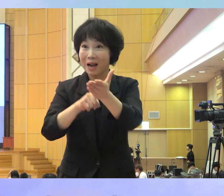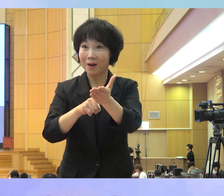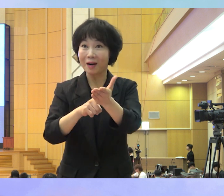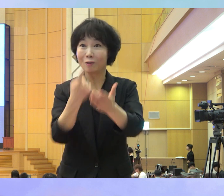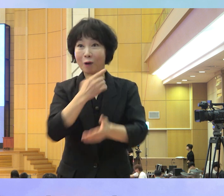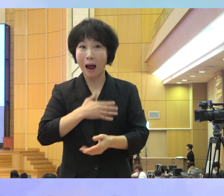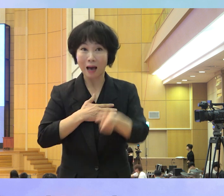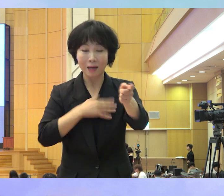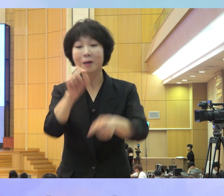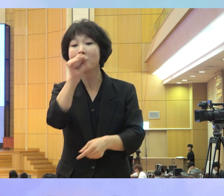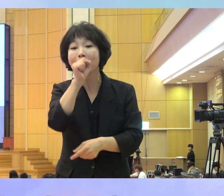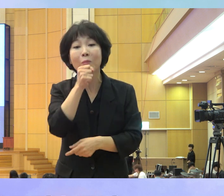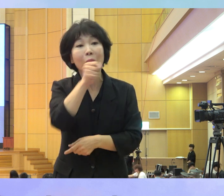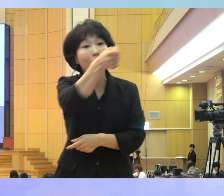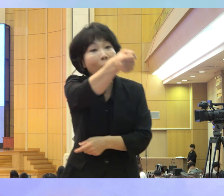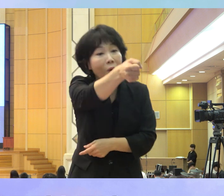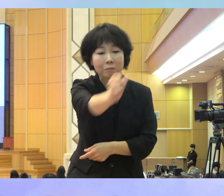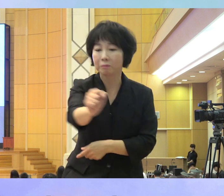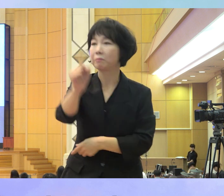알았어요. 근데